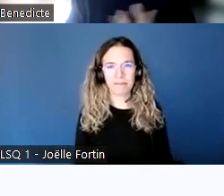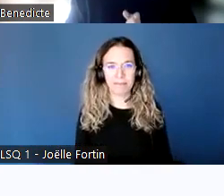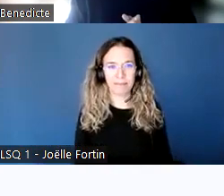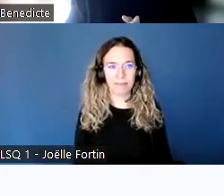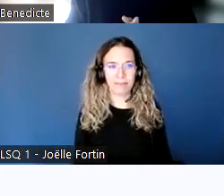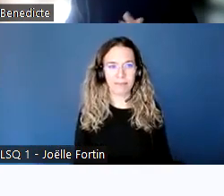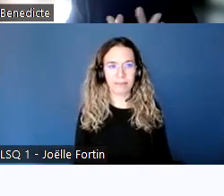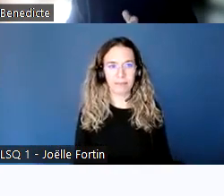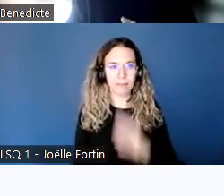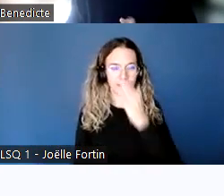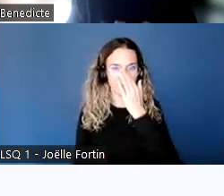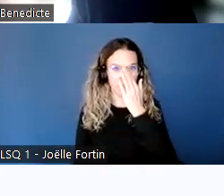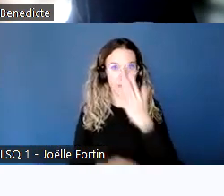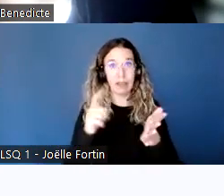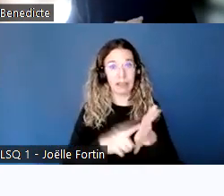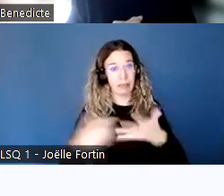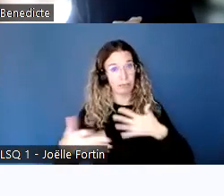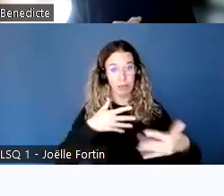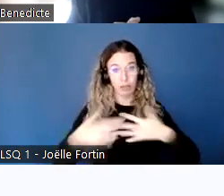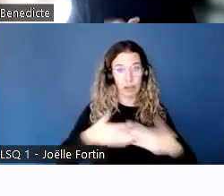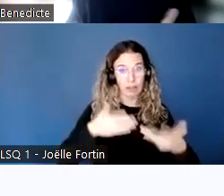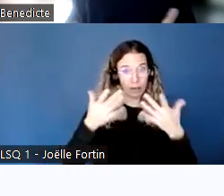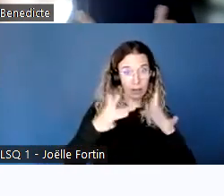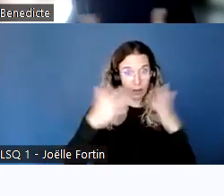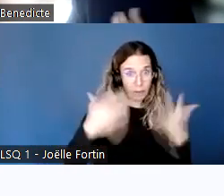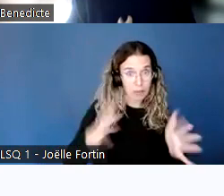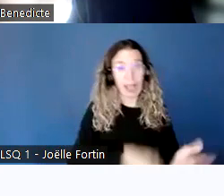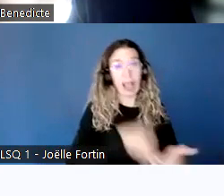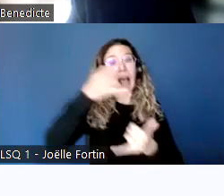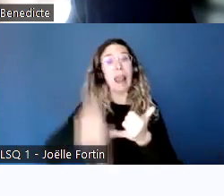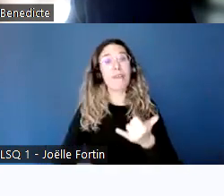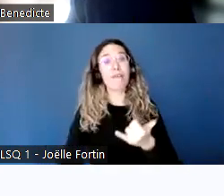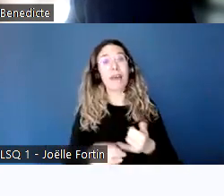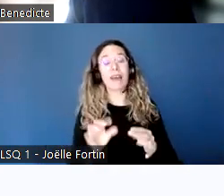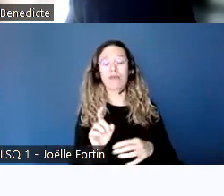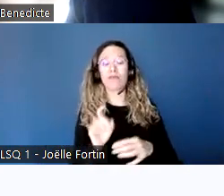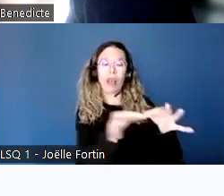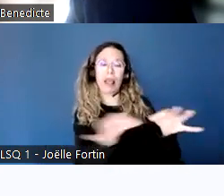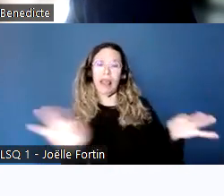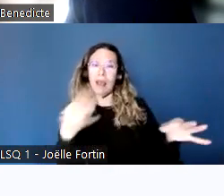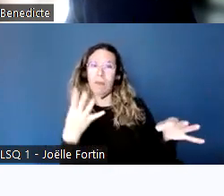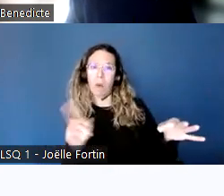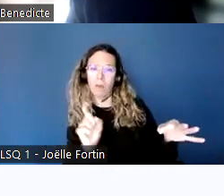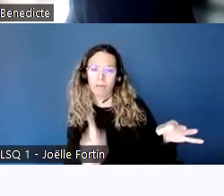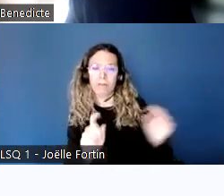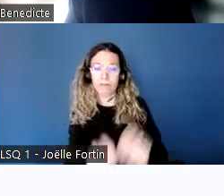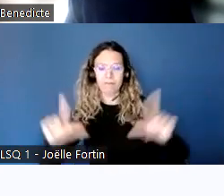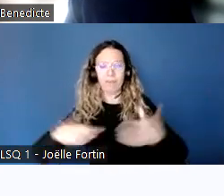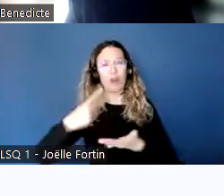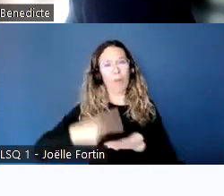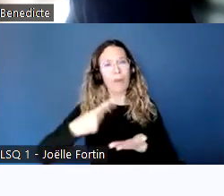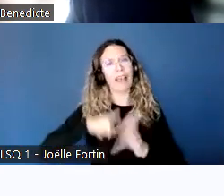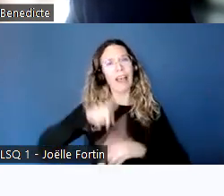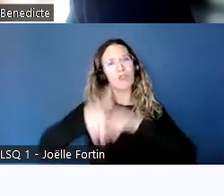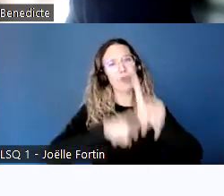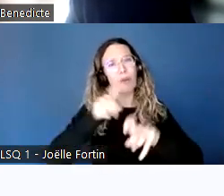Nous allons aussi à la fin partager un lien pour vous permettre de nous donner votre avis. Donc, faire des commentaires